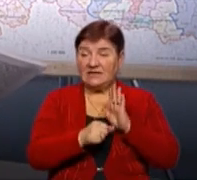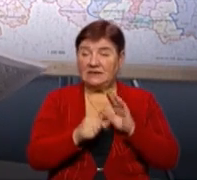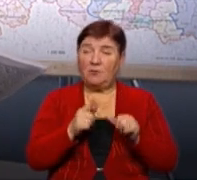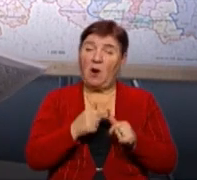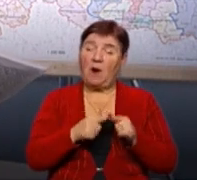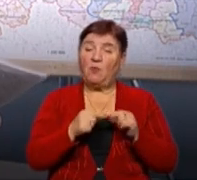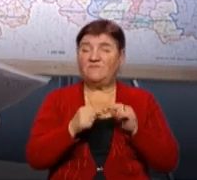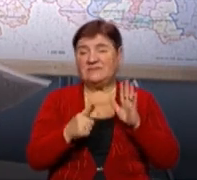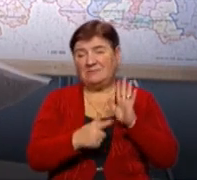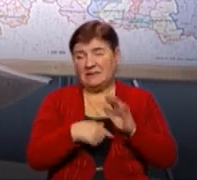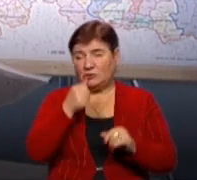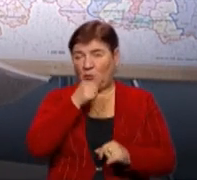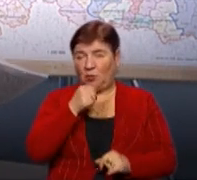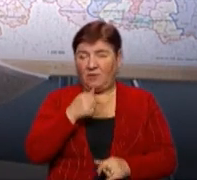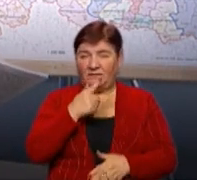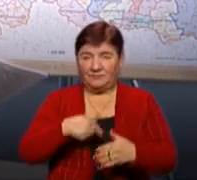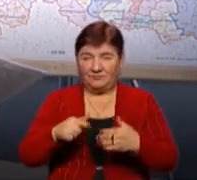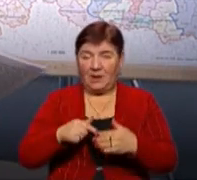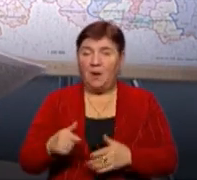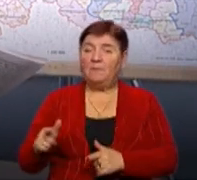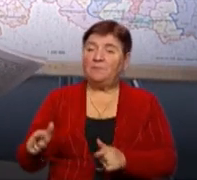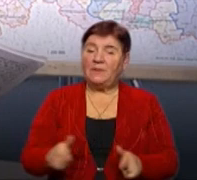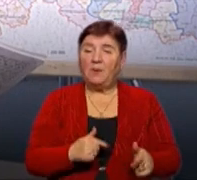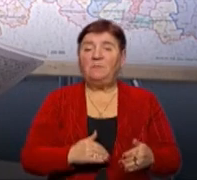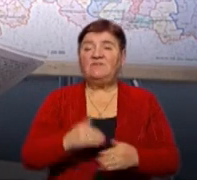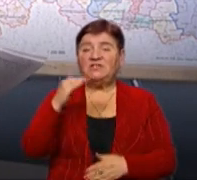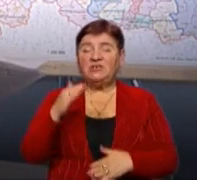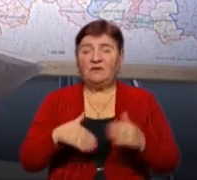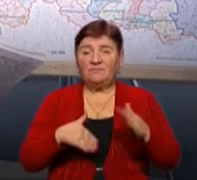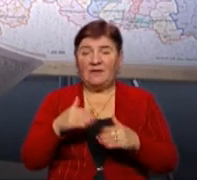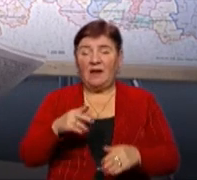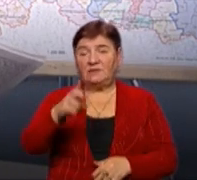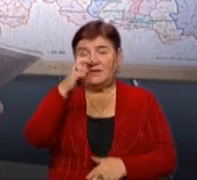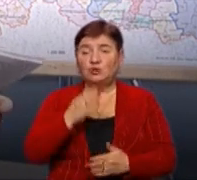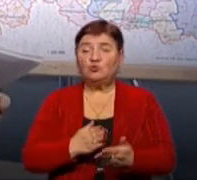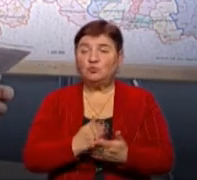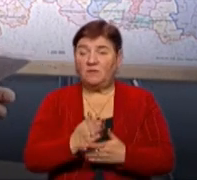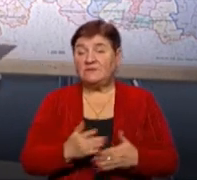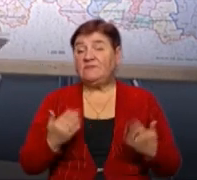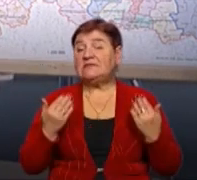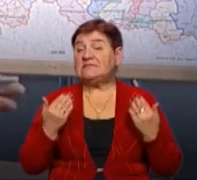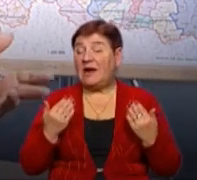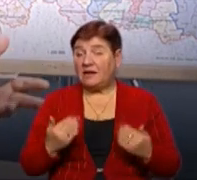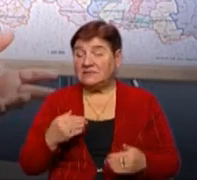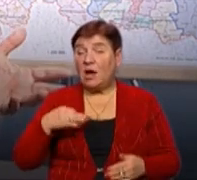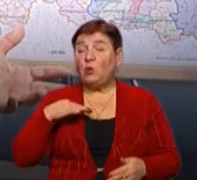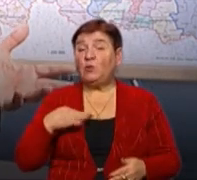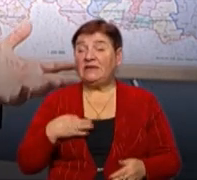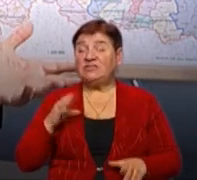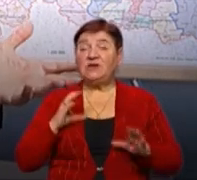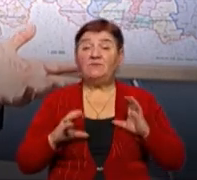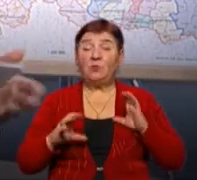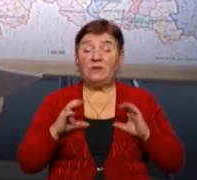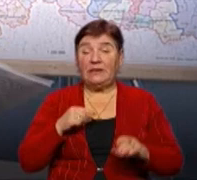навіть 17-му році. Це центр перепідготовки і підвищення кваліфікації держслужбовців. І зараз фактично юридичний